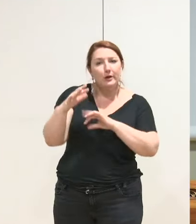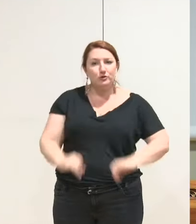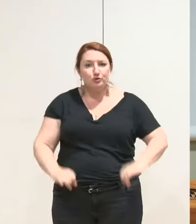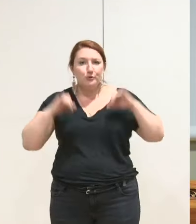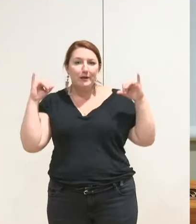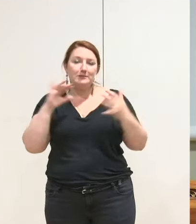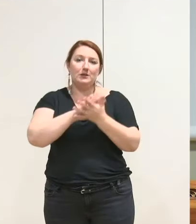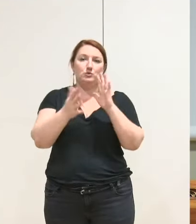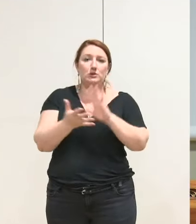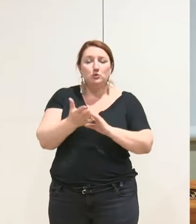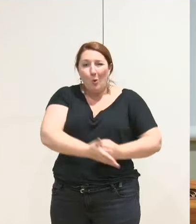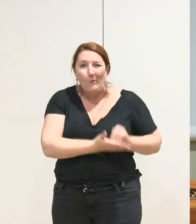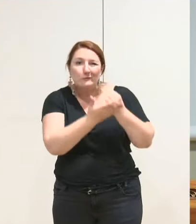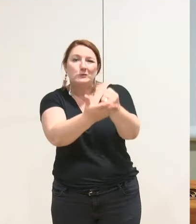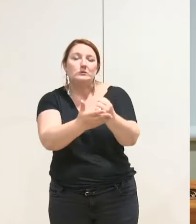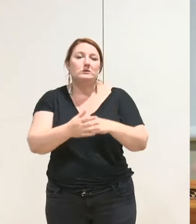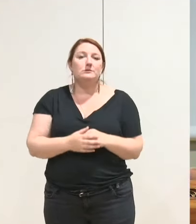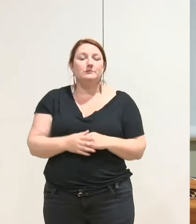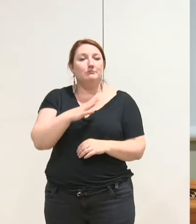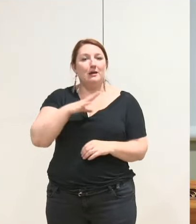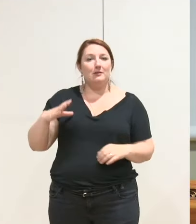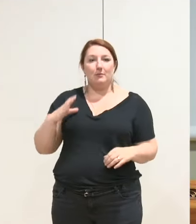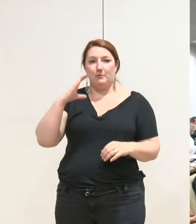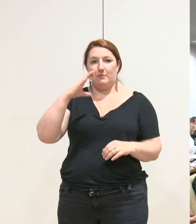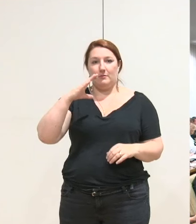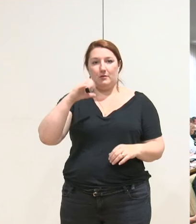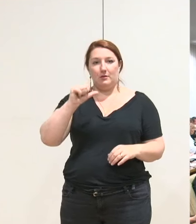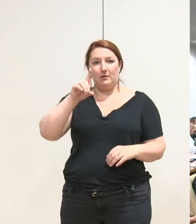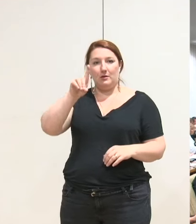et association ressources madame Cadou